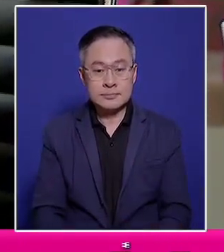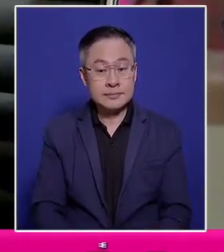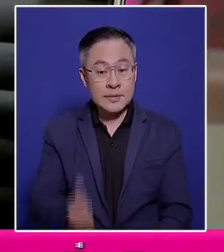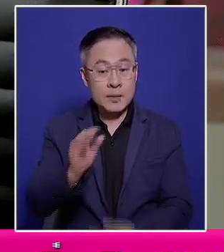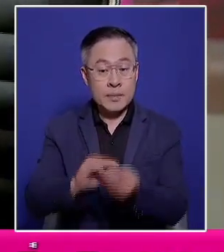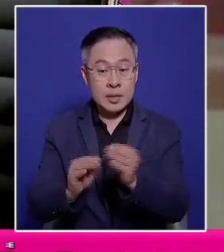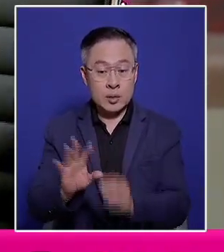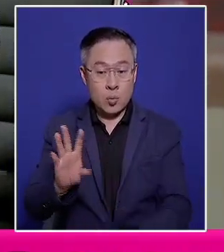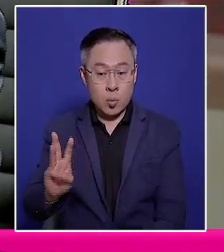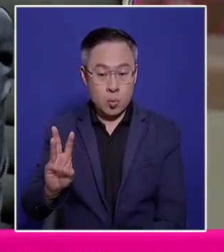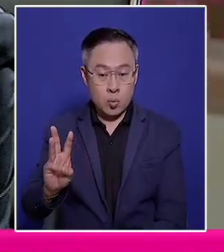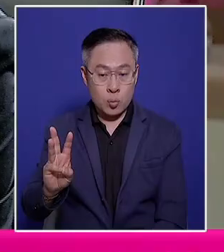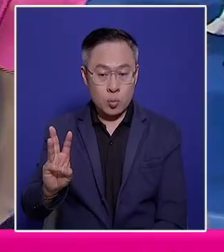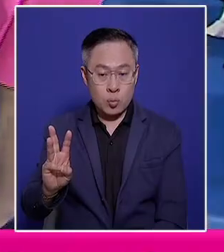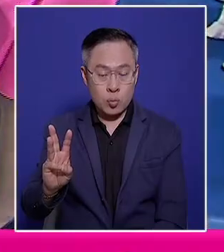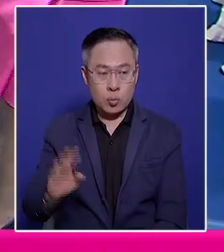หมายเลข6